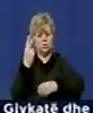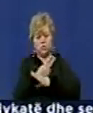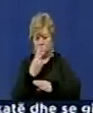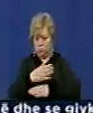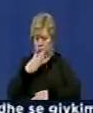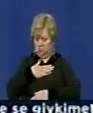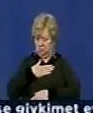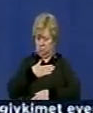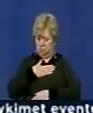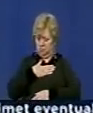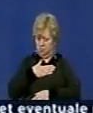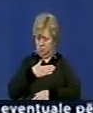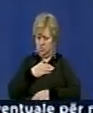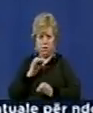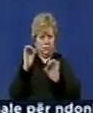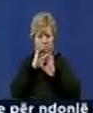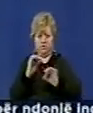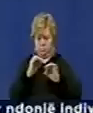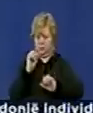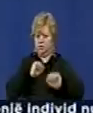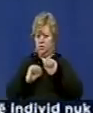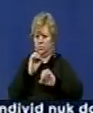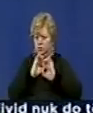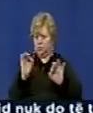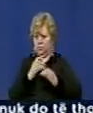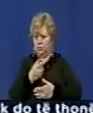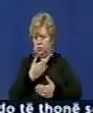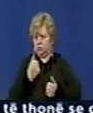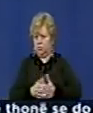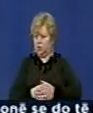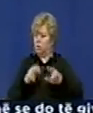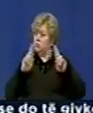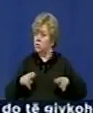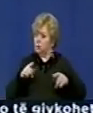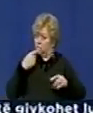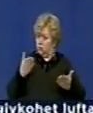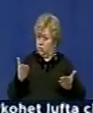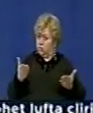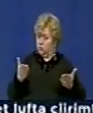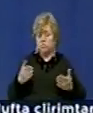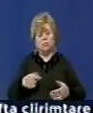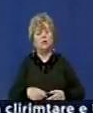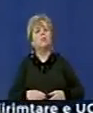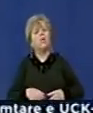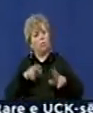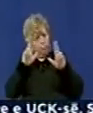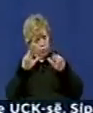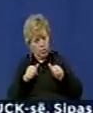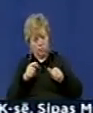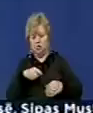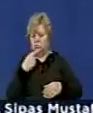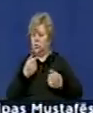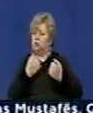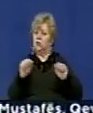neve po na i mërmendja që nuk e keni bë këtë gjë në mënyrën më të mirë të mundshme. A kemi drejt ta themi këtë? Natyrisht që e kemi. E sa i